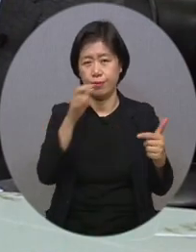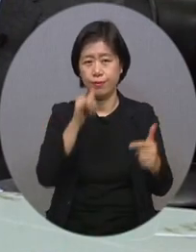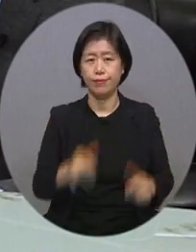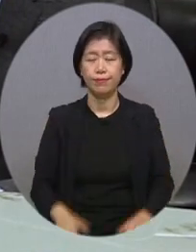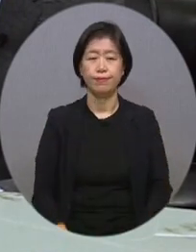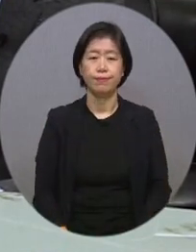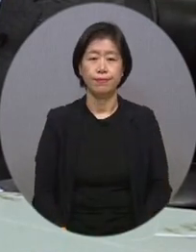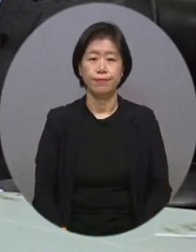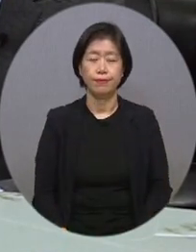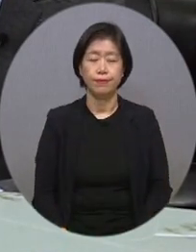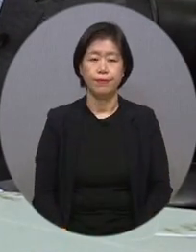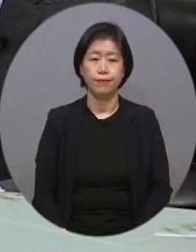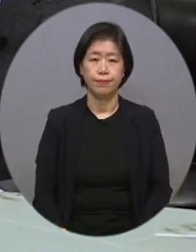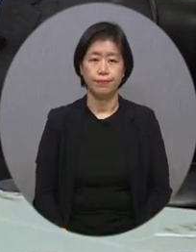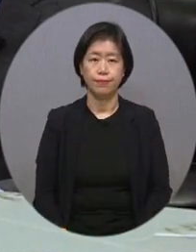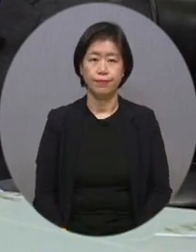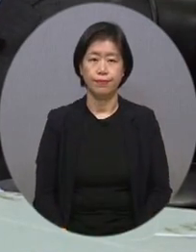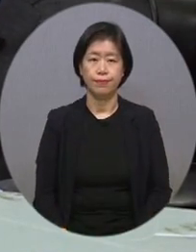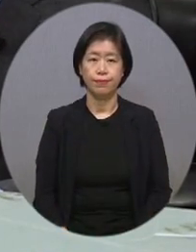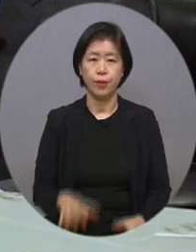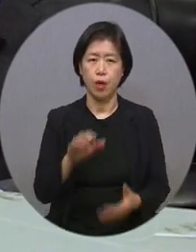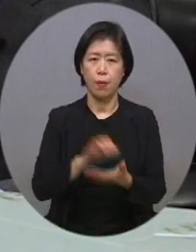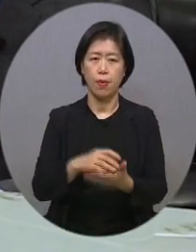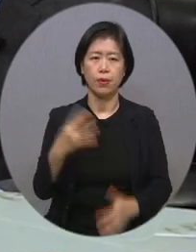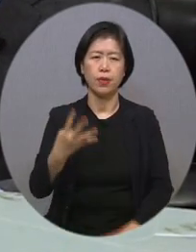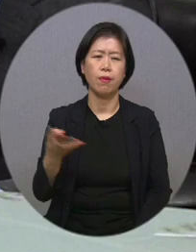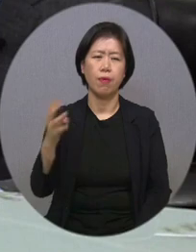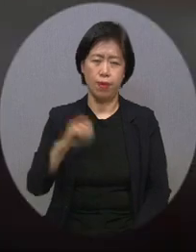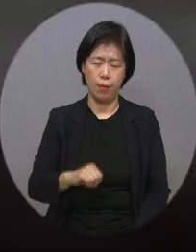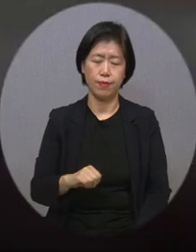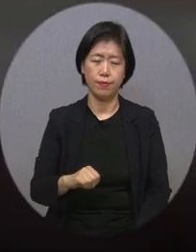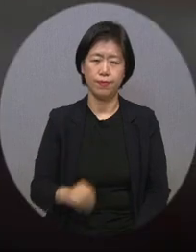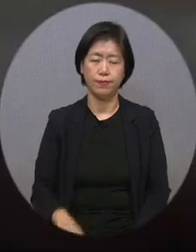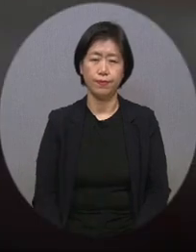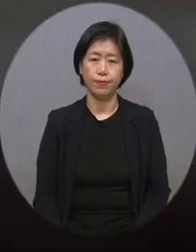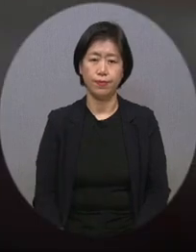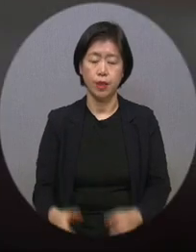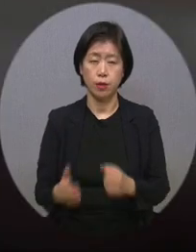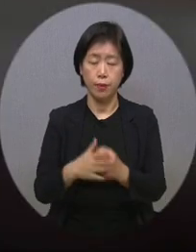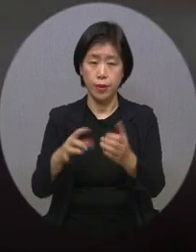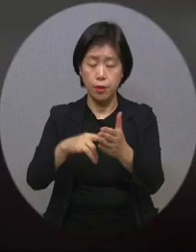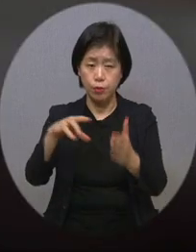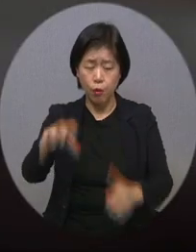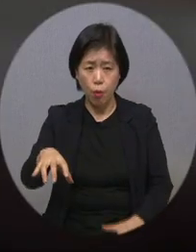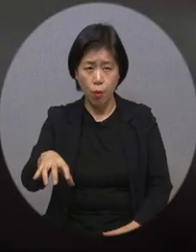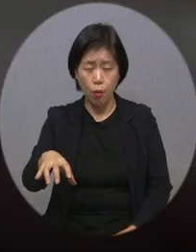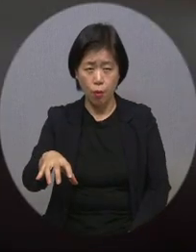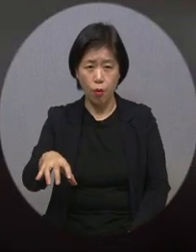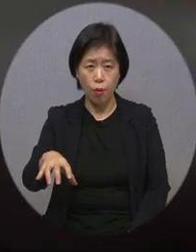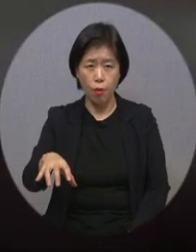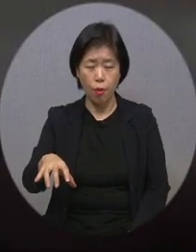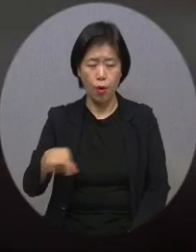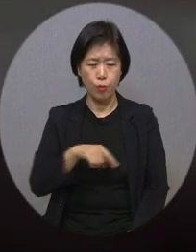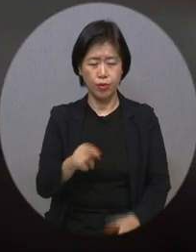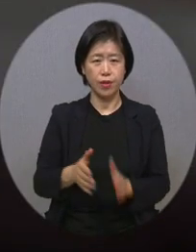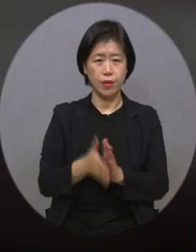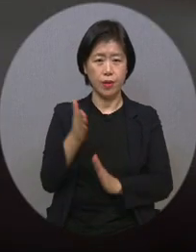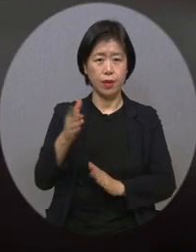수신고가 4천억이 늘었어요. 그래서 세무당국에서 깜짝 놀라더라고요. 그 본인들이